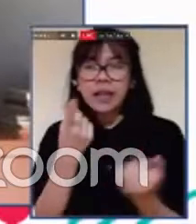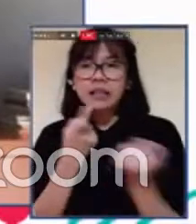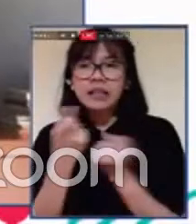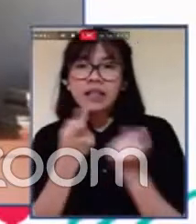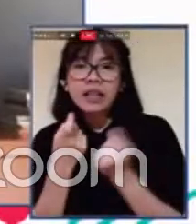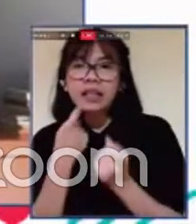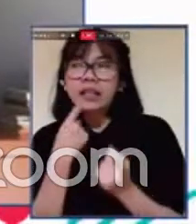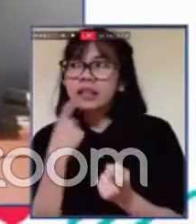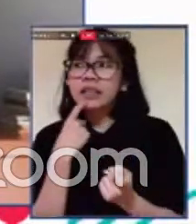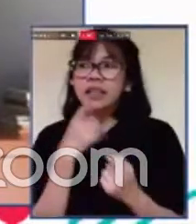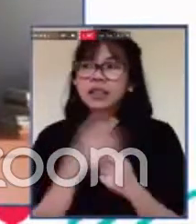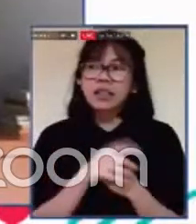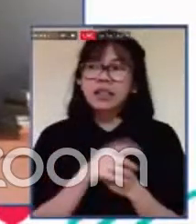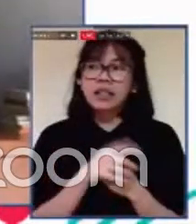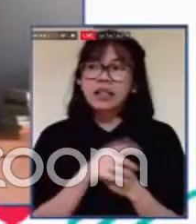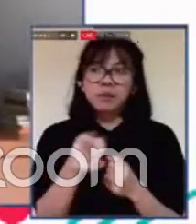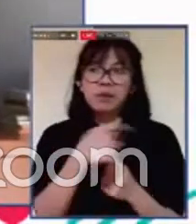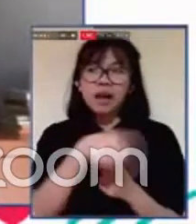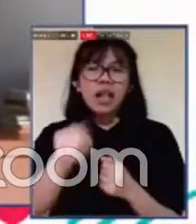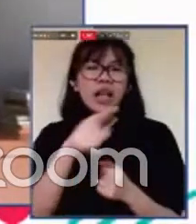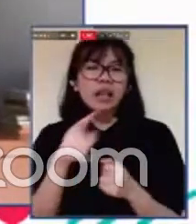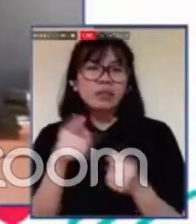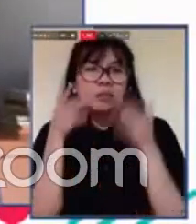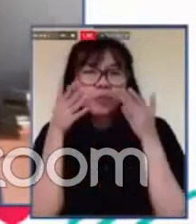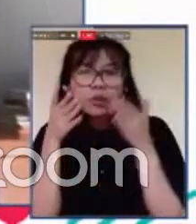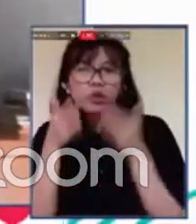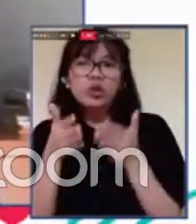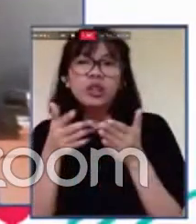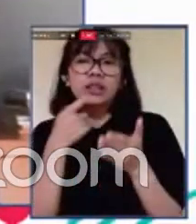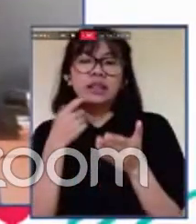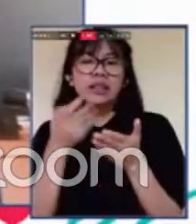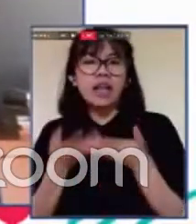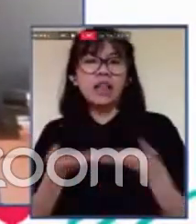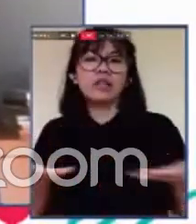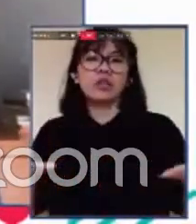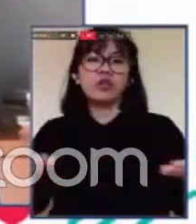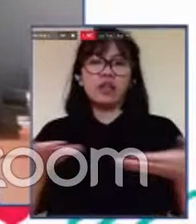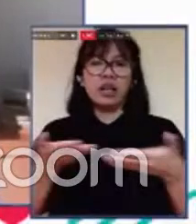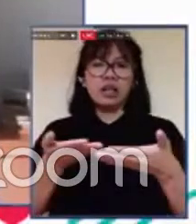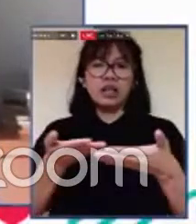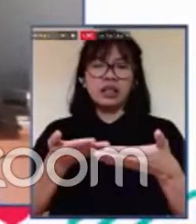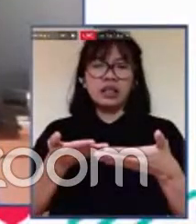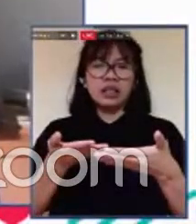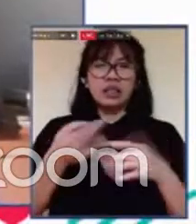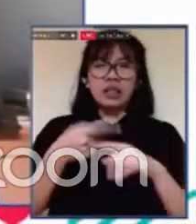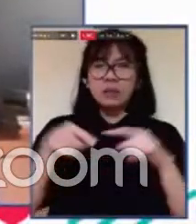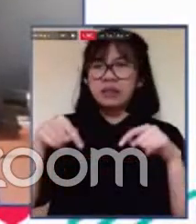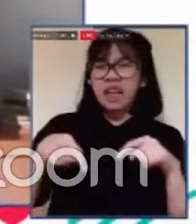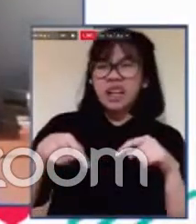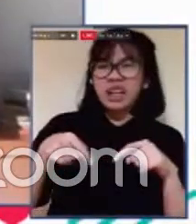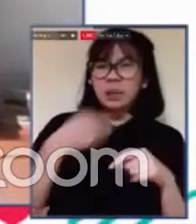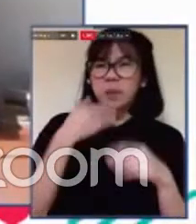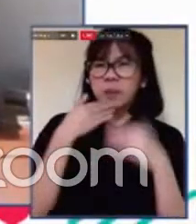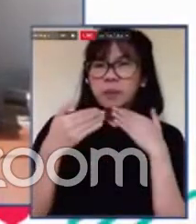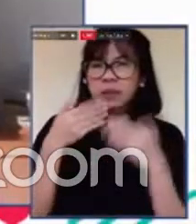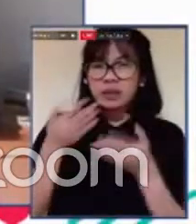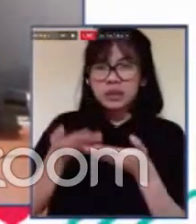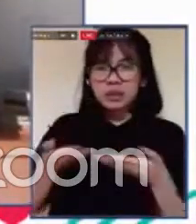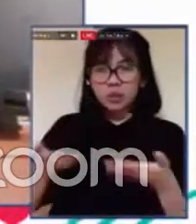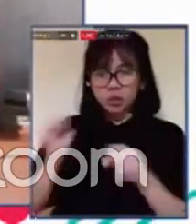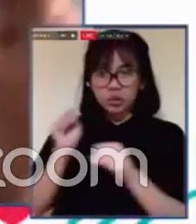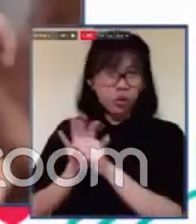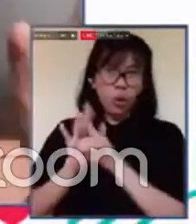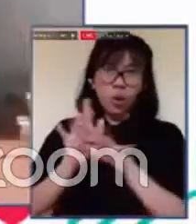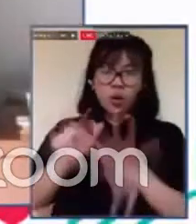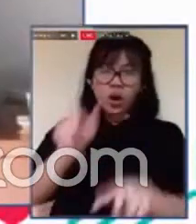harus peduli dengan digital society? Hari ini pertanyaan tersebut bukan lagi pertanyaan retoris. Pandemik telah mendorong semua orang